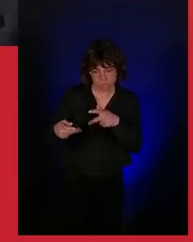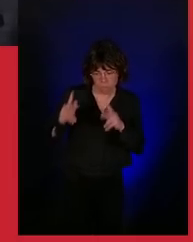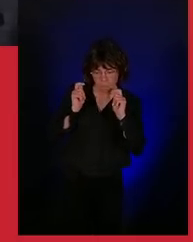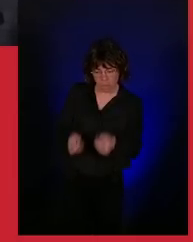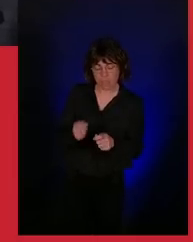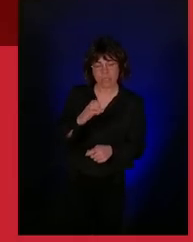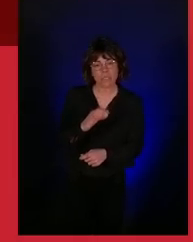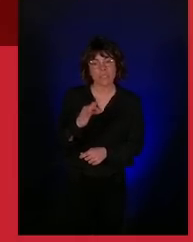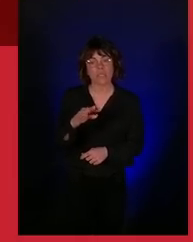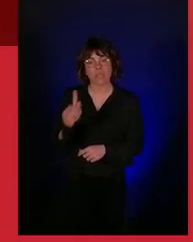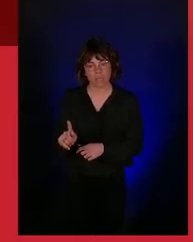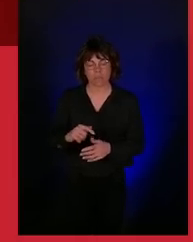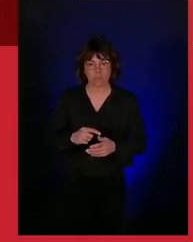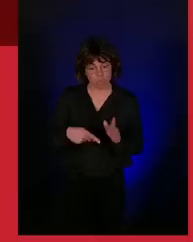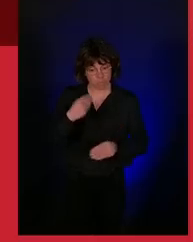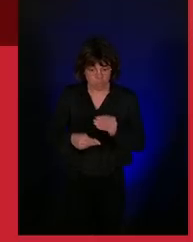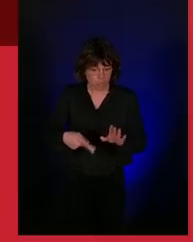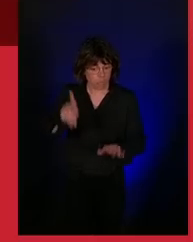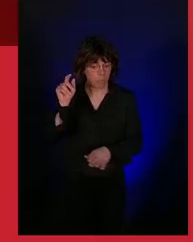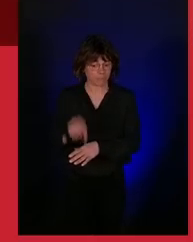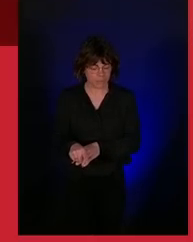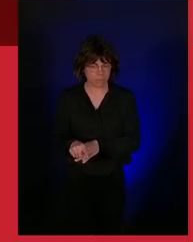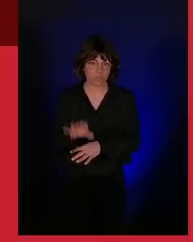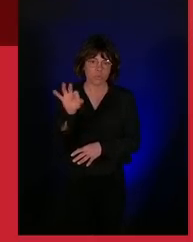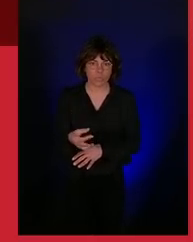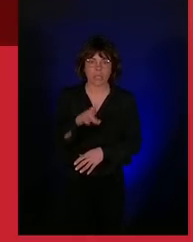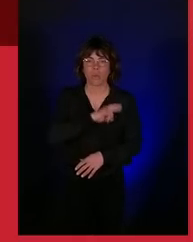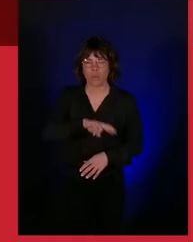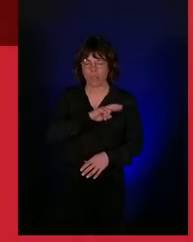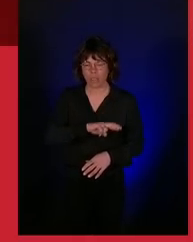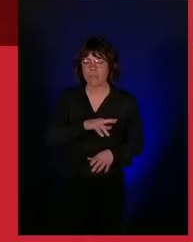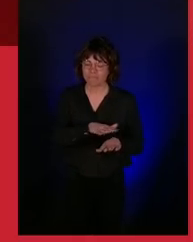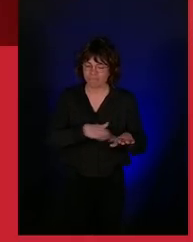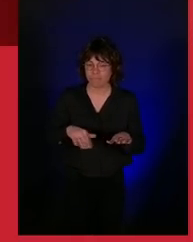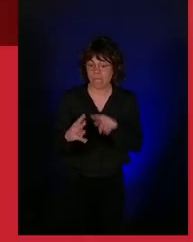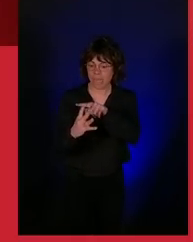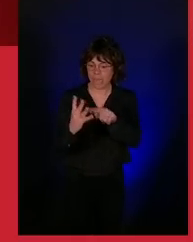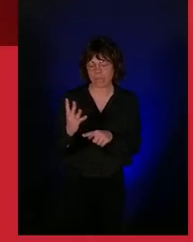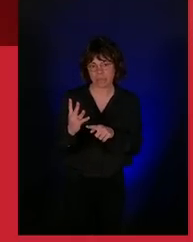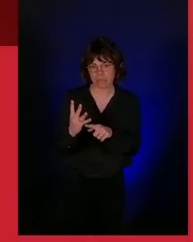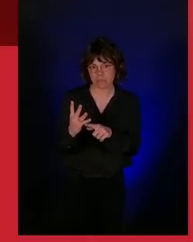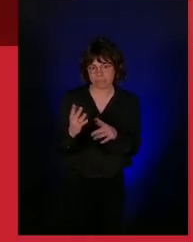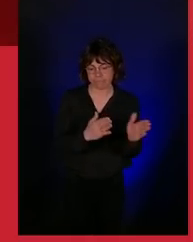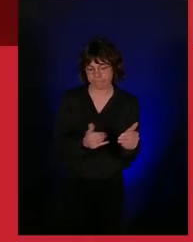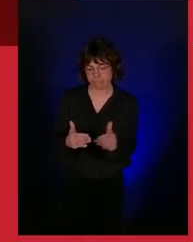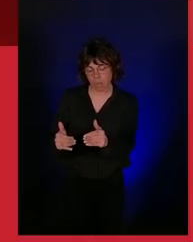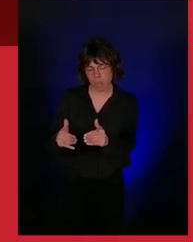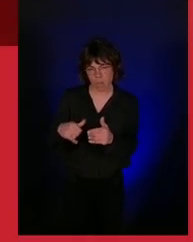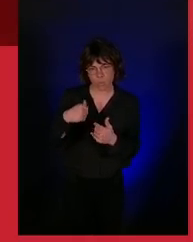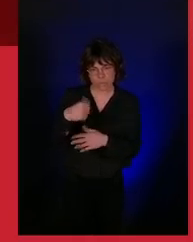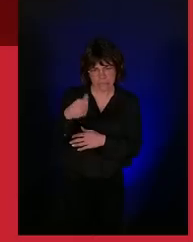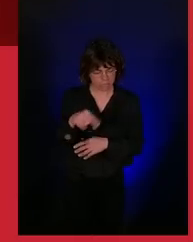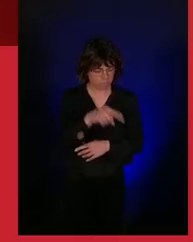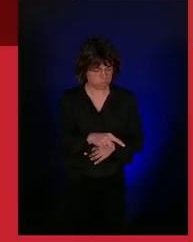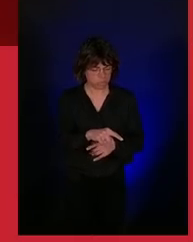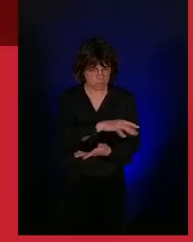long. Outre le premier conflit des retraites, 4 éléments marquants ont percuté le mandat. Tout d'abord, la